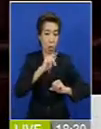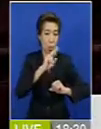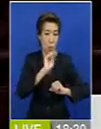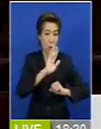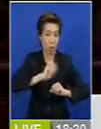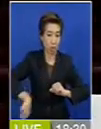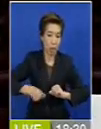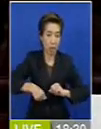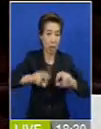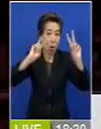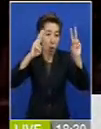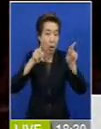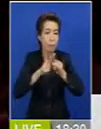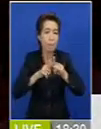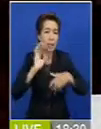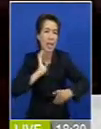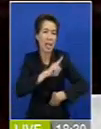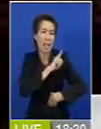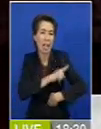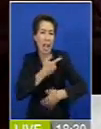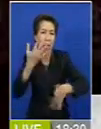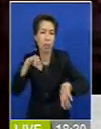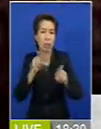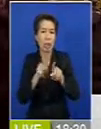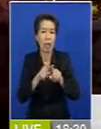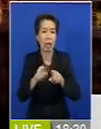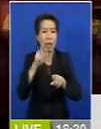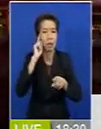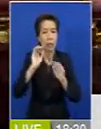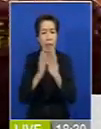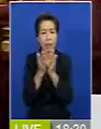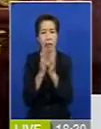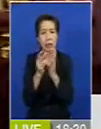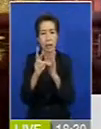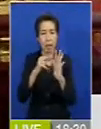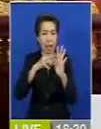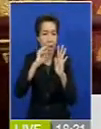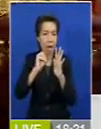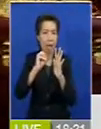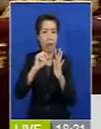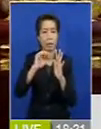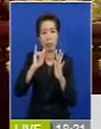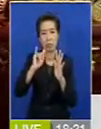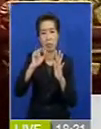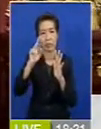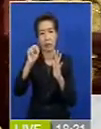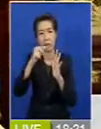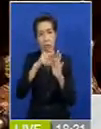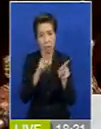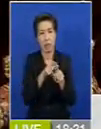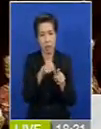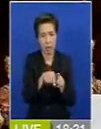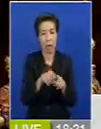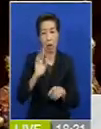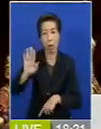การแสดงในเรื่องรามเกียรติ์ซึ่งเป็นวรรณคดีที่มีรากฐานมาจากมหากาพย์รามายณะในภาษาสันสกฤตและเชื่อว่าโขนราชส